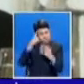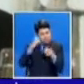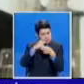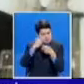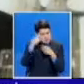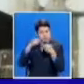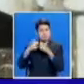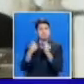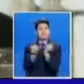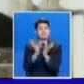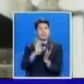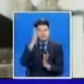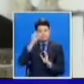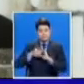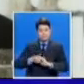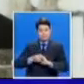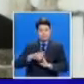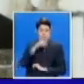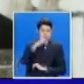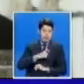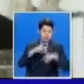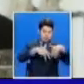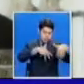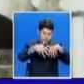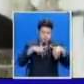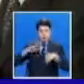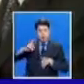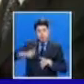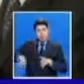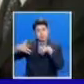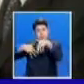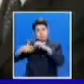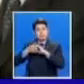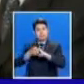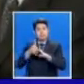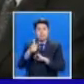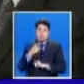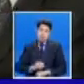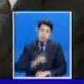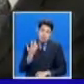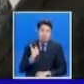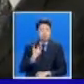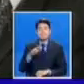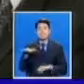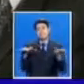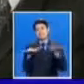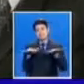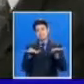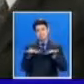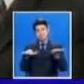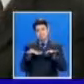นะฮะในแง่ของความสัมพันธ์ระหว่างประชาชนกับประชาชน เบื่อไหมครับ ก็ธรรมดาก็ธรรมดาครับ